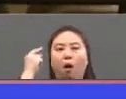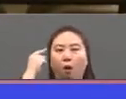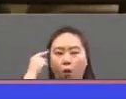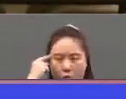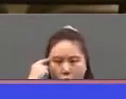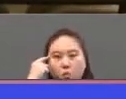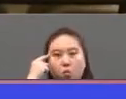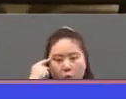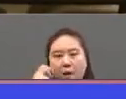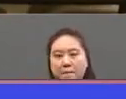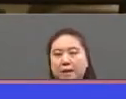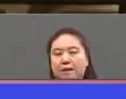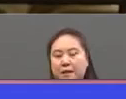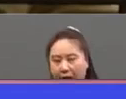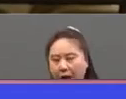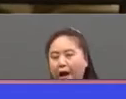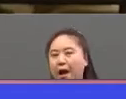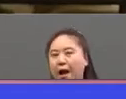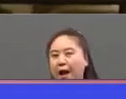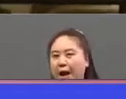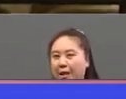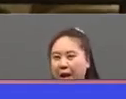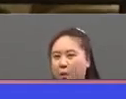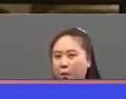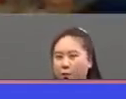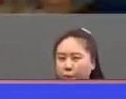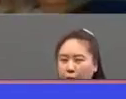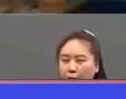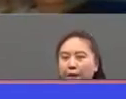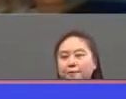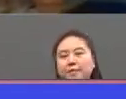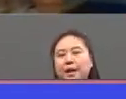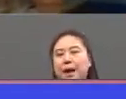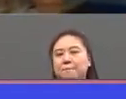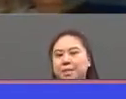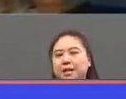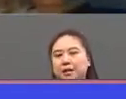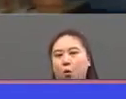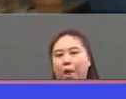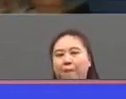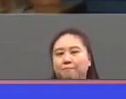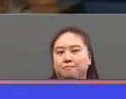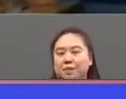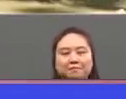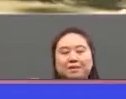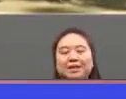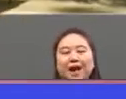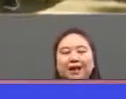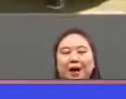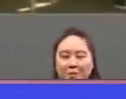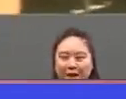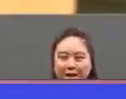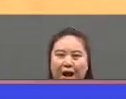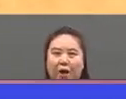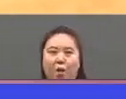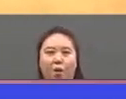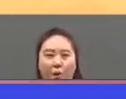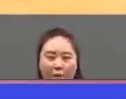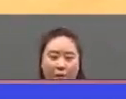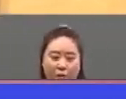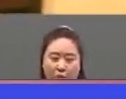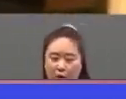ระที่จะต้องจดจําข้อมูลเยอะนะครับถ้าในบัตรเลือกตั้งเนี่ยไม่มีข้อมูลอะไรเลย ครับ คืออาจจะจําได้ว่าชอบพรร